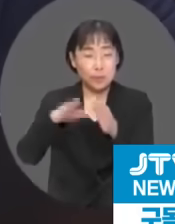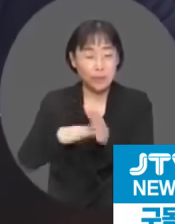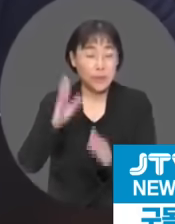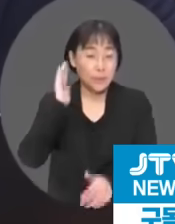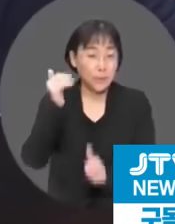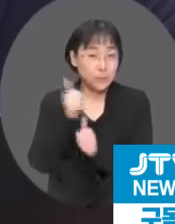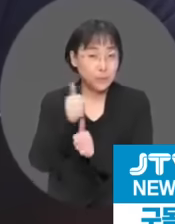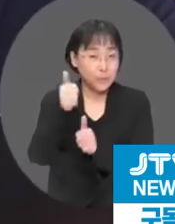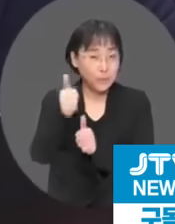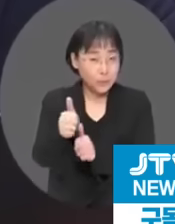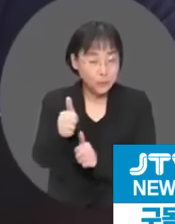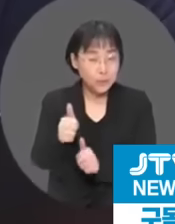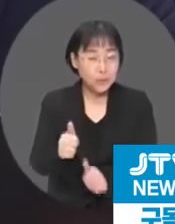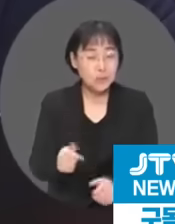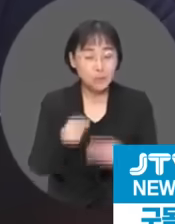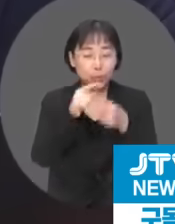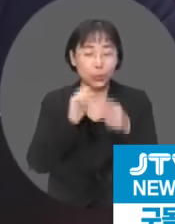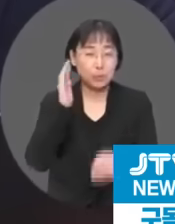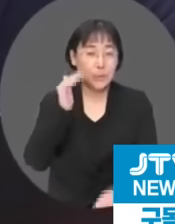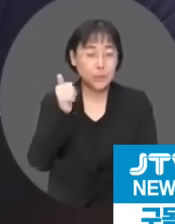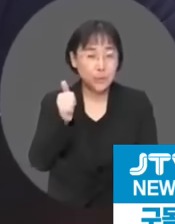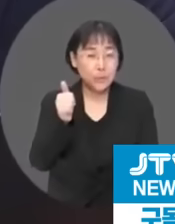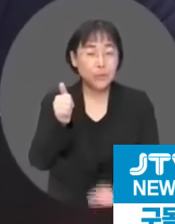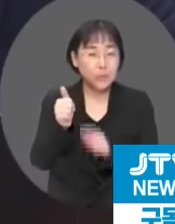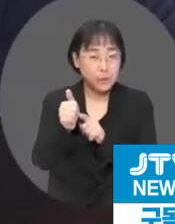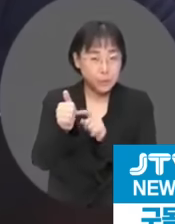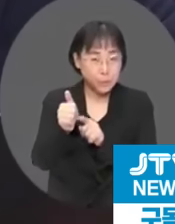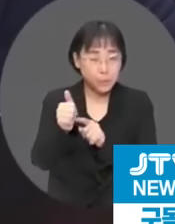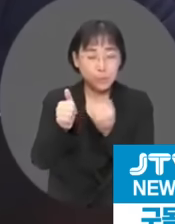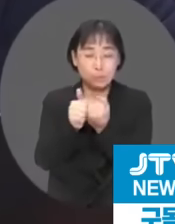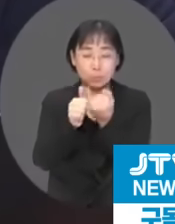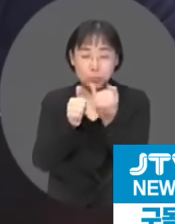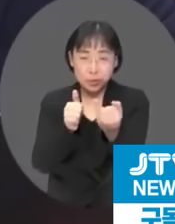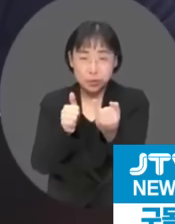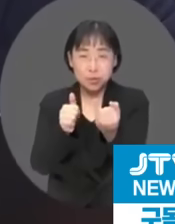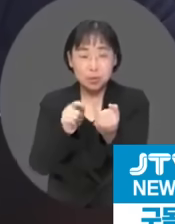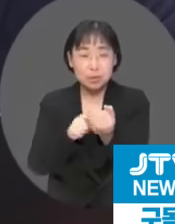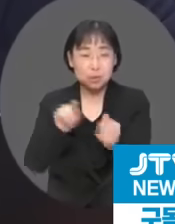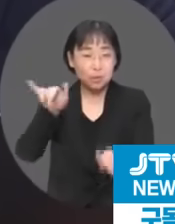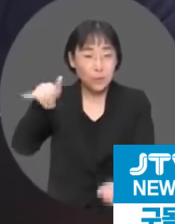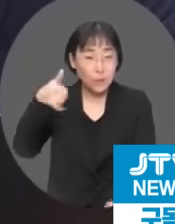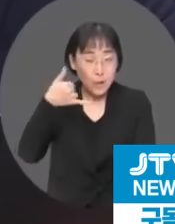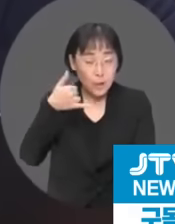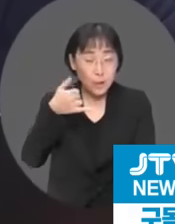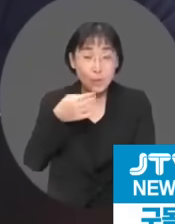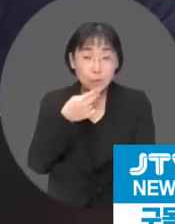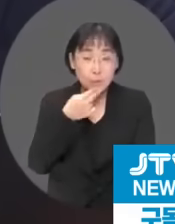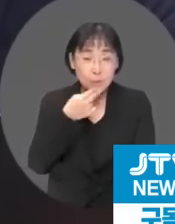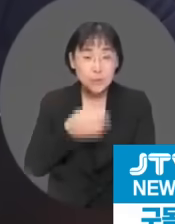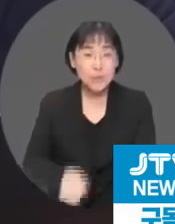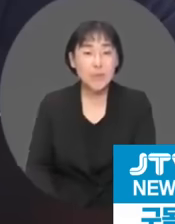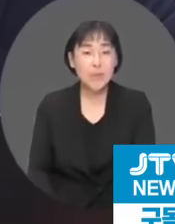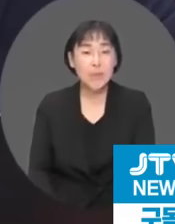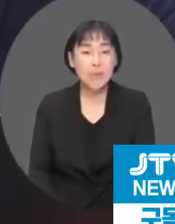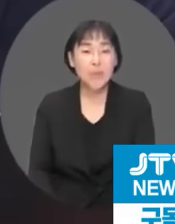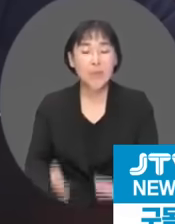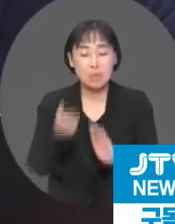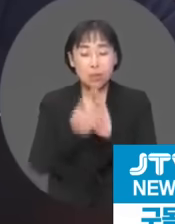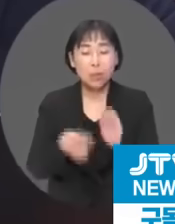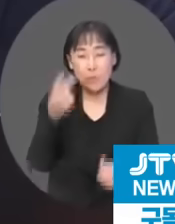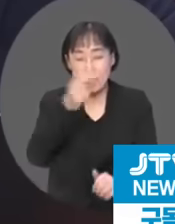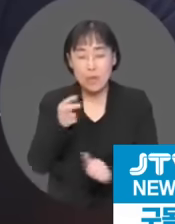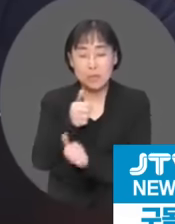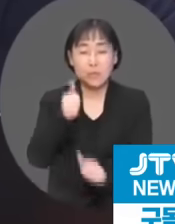윤성열 당선이나 김건 여사에게 전화를 받은 적이 없습니까 공관위원장 실제로 전혀